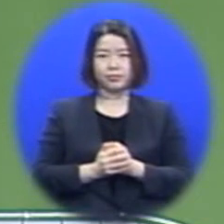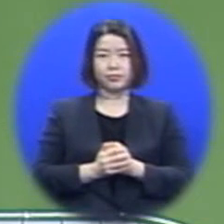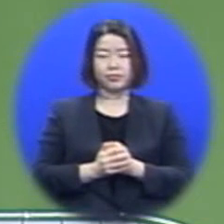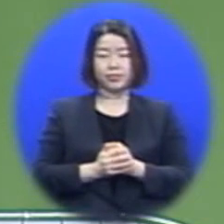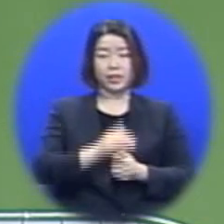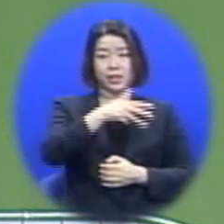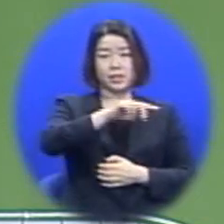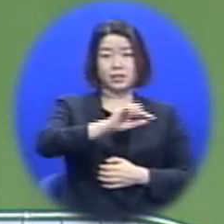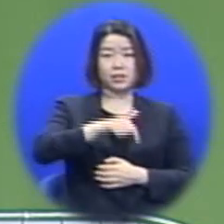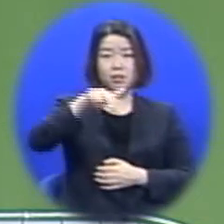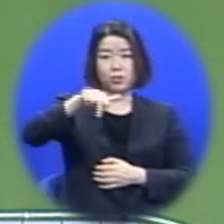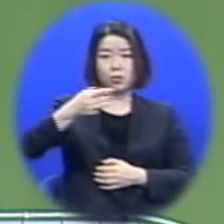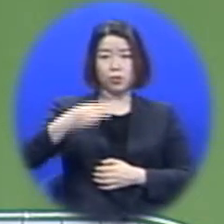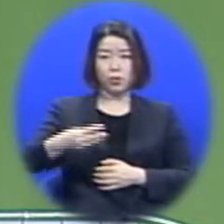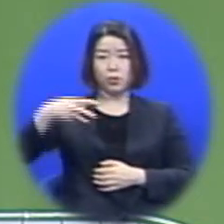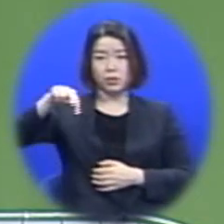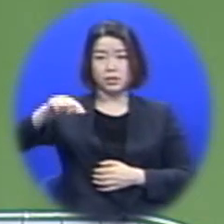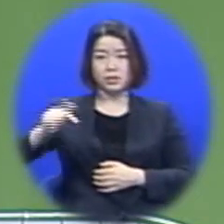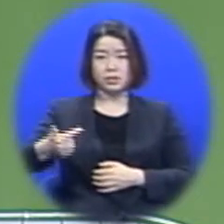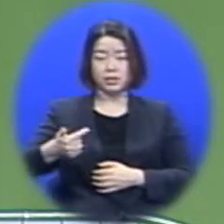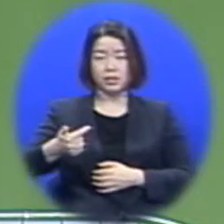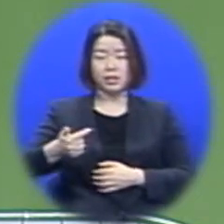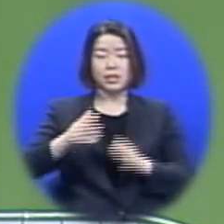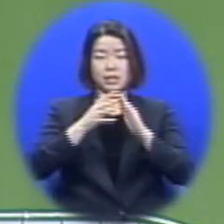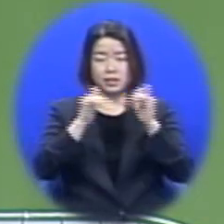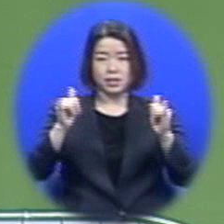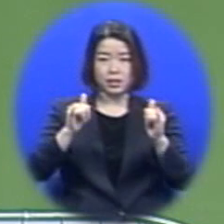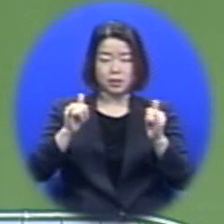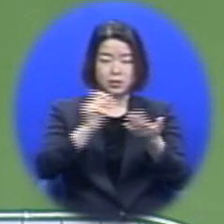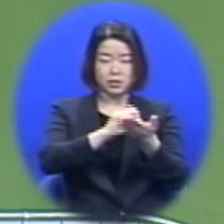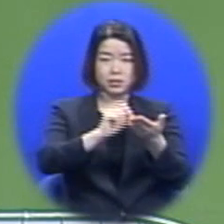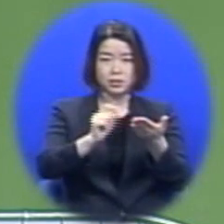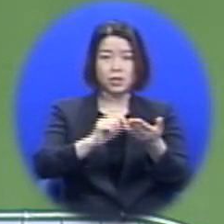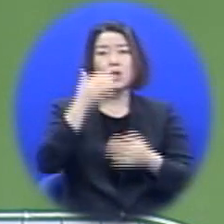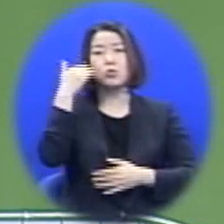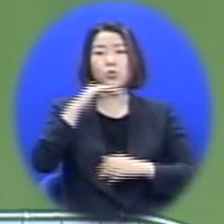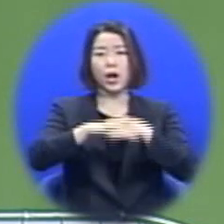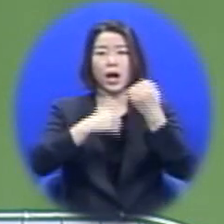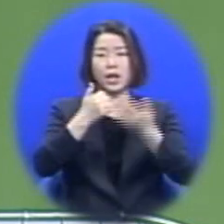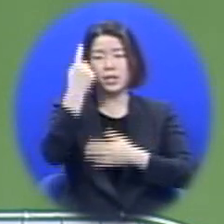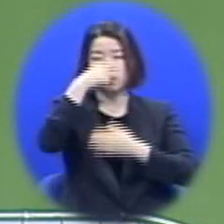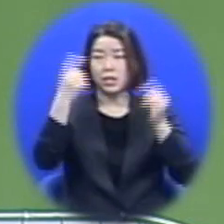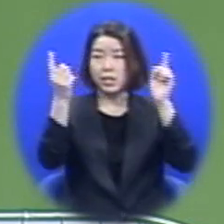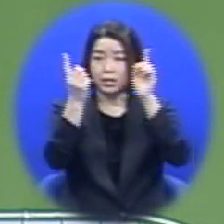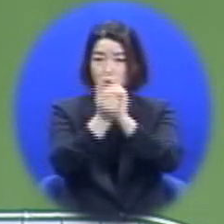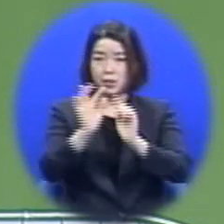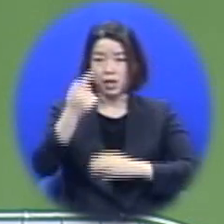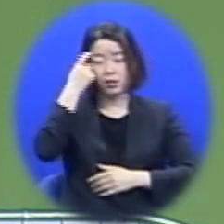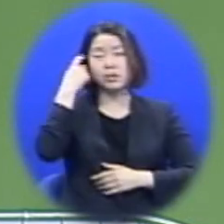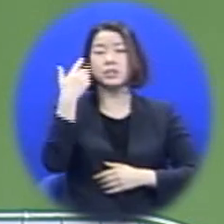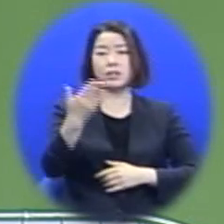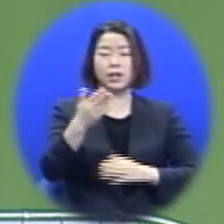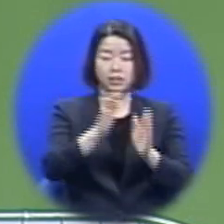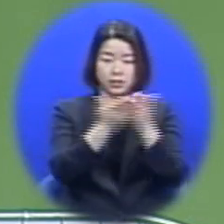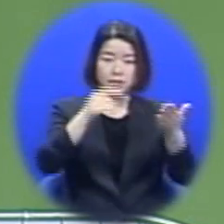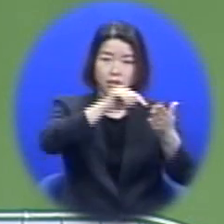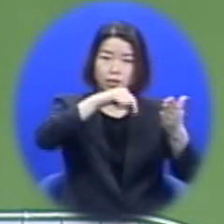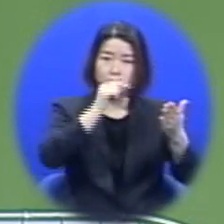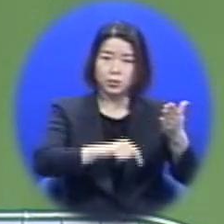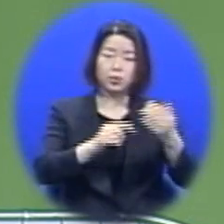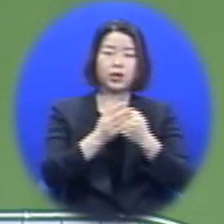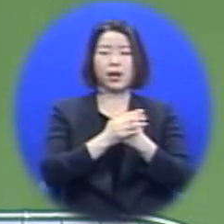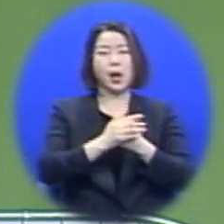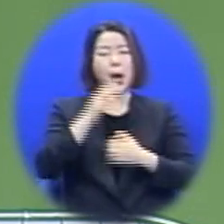척 홀슨이 쓴 누가 하나님을 대변할 것인가 라는 책에 미국의 대법관이었던 윌리엄 본